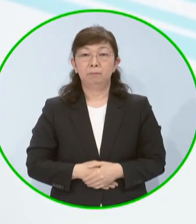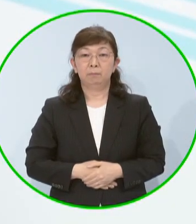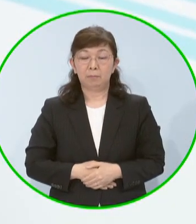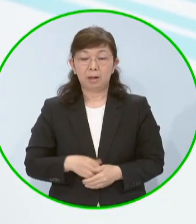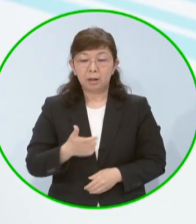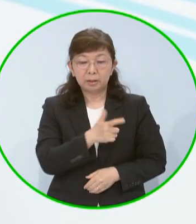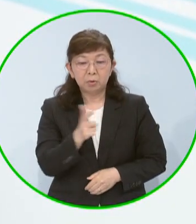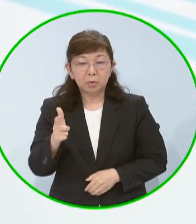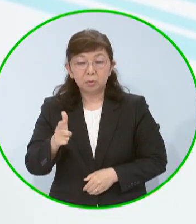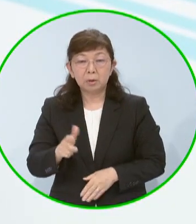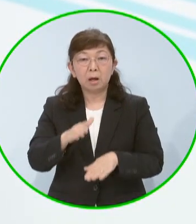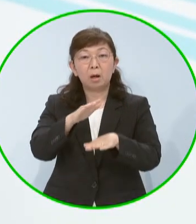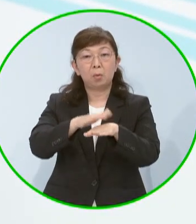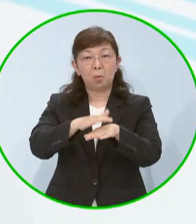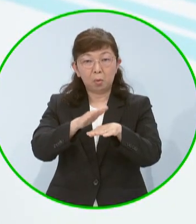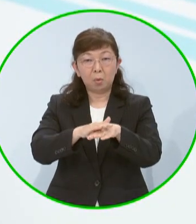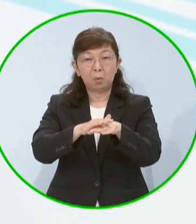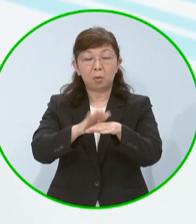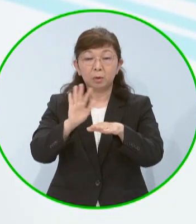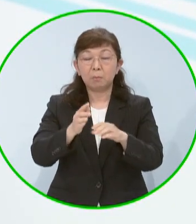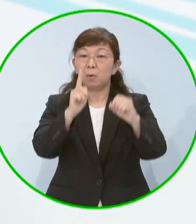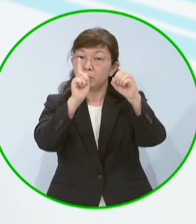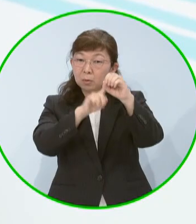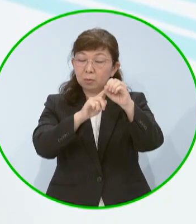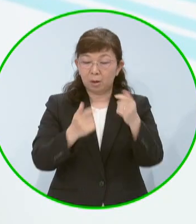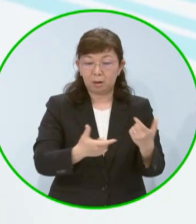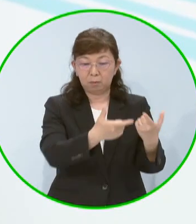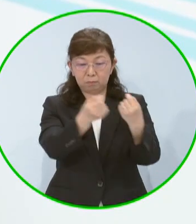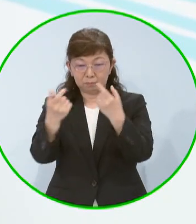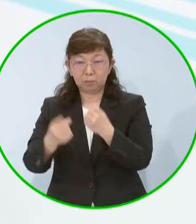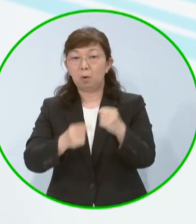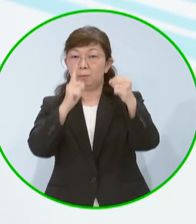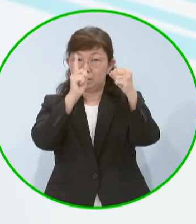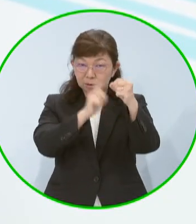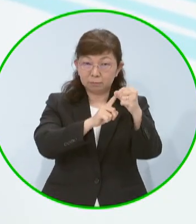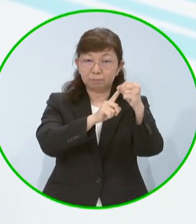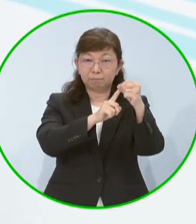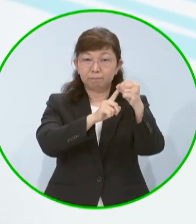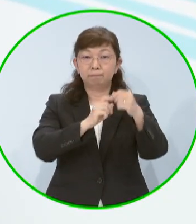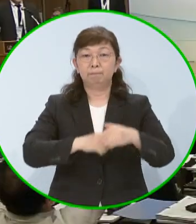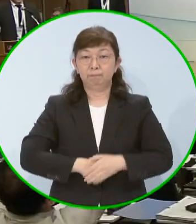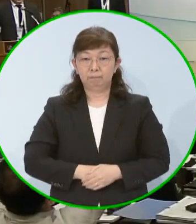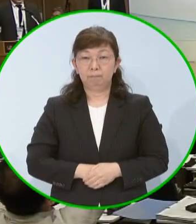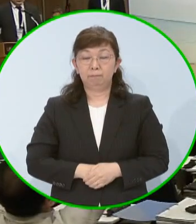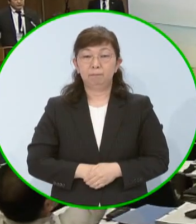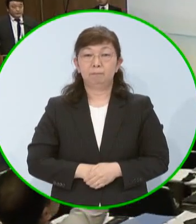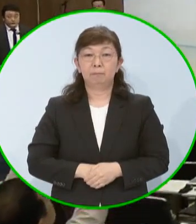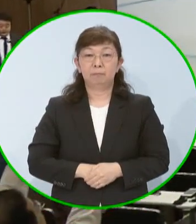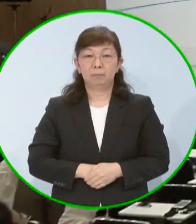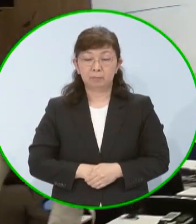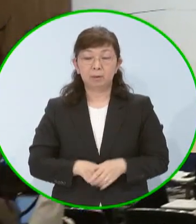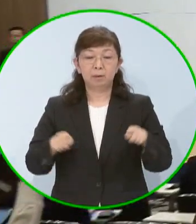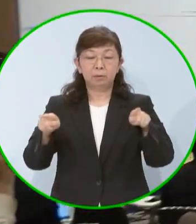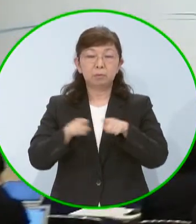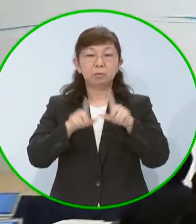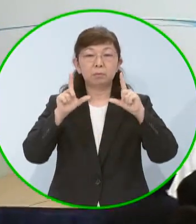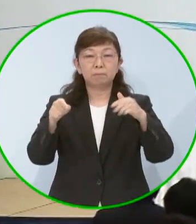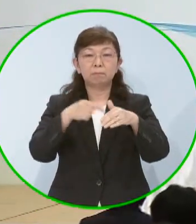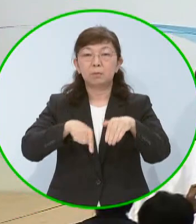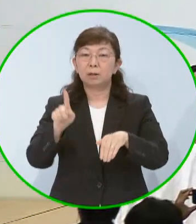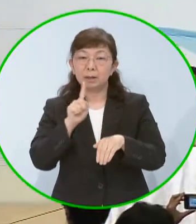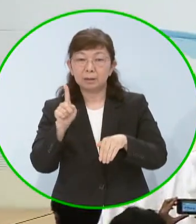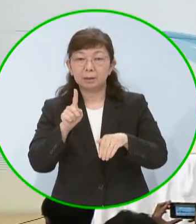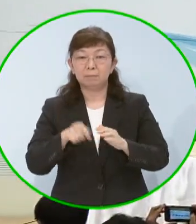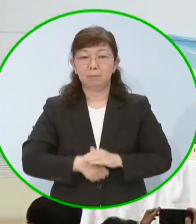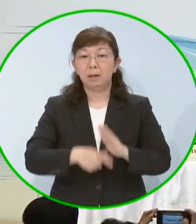多様な道筋のもとで共通のゴールを目指すということ共同声明で